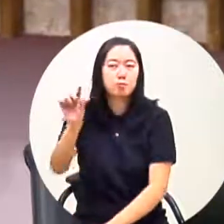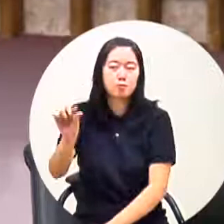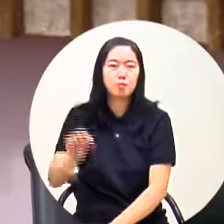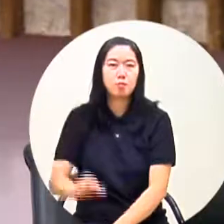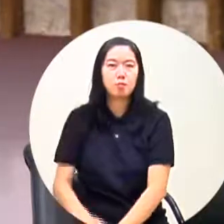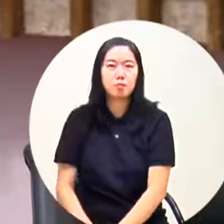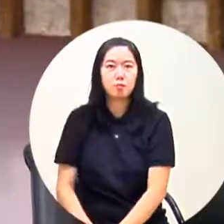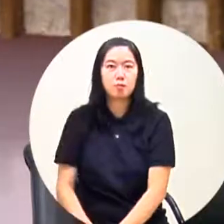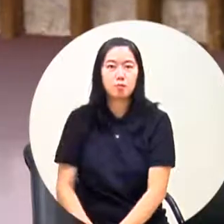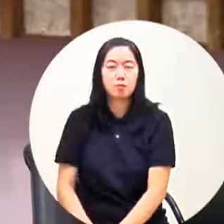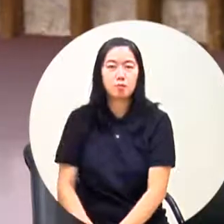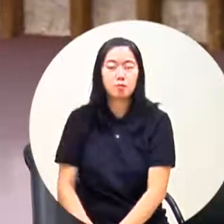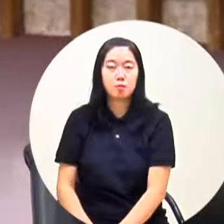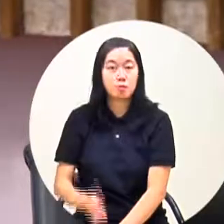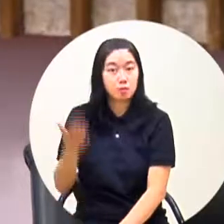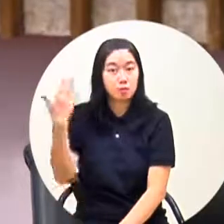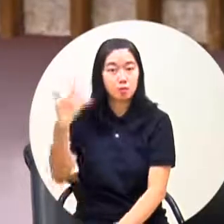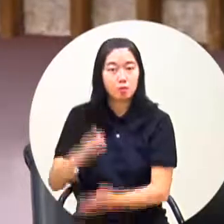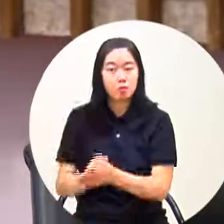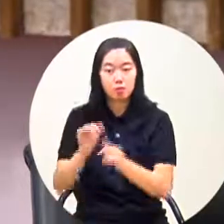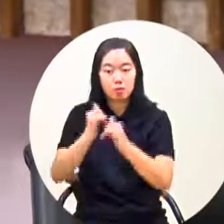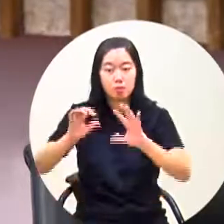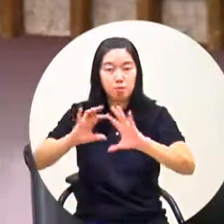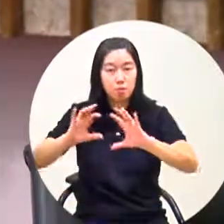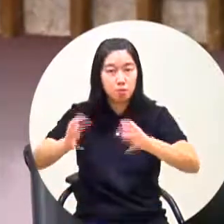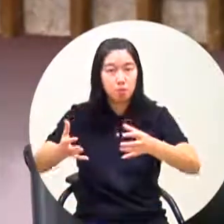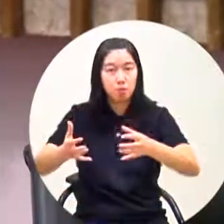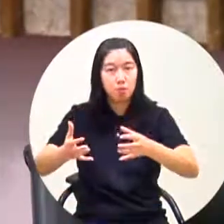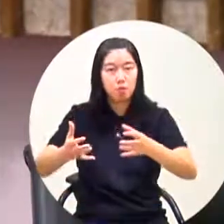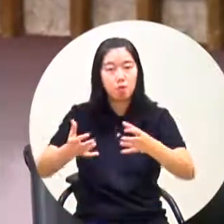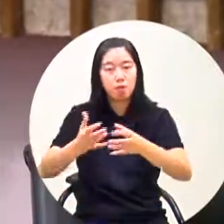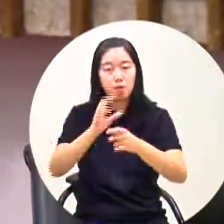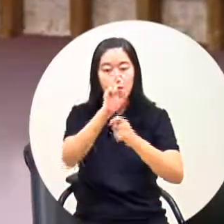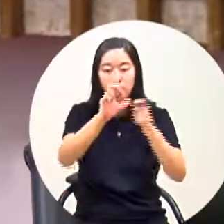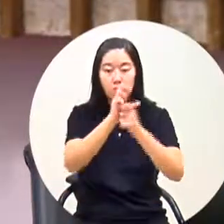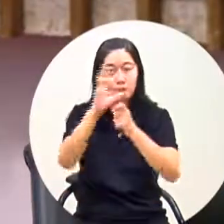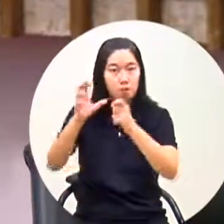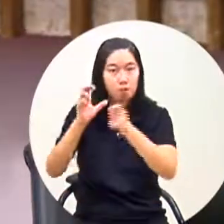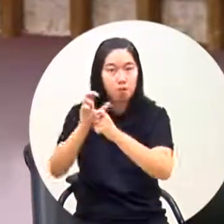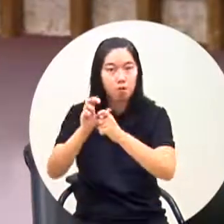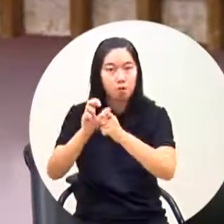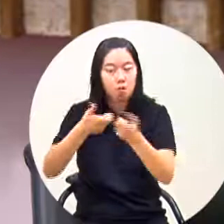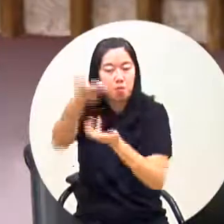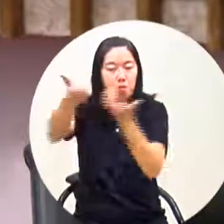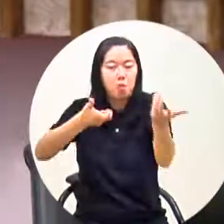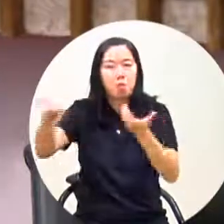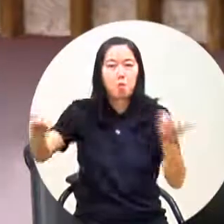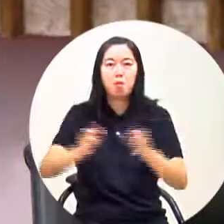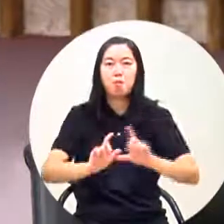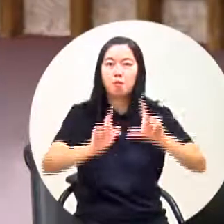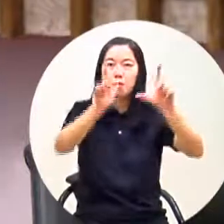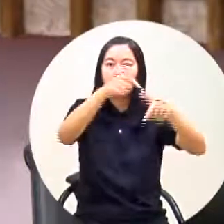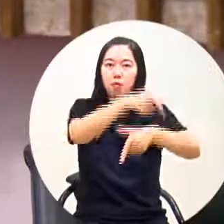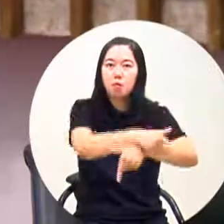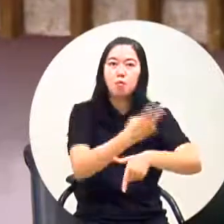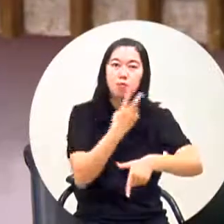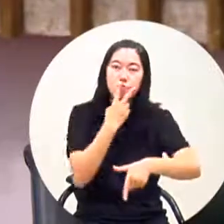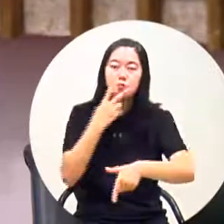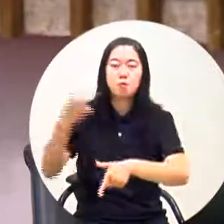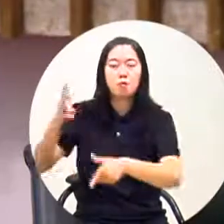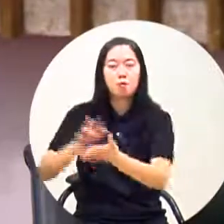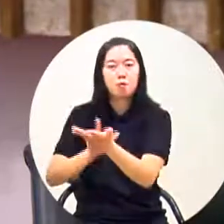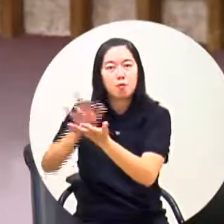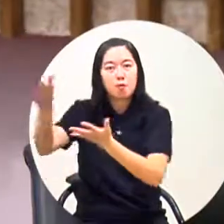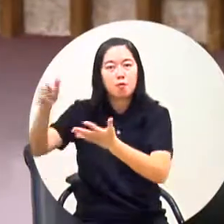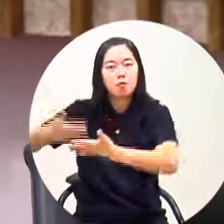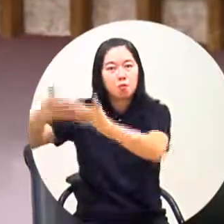会使讲民国80年代、90年代的时阵，会使讲拢外流去东南亚，尤其去大陆介济嘛吼，但是会使